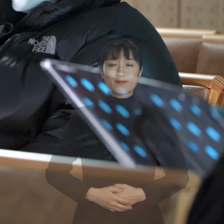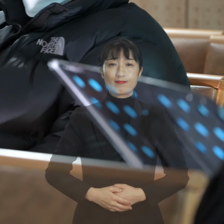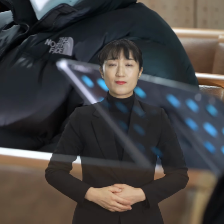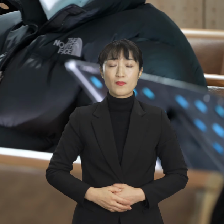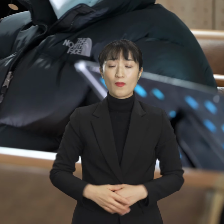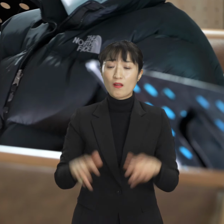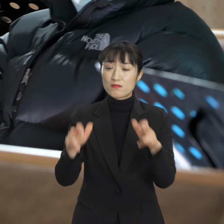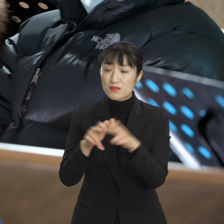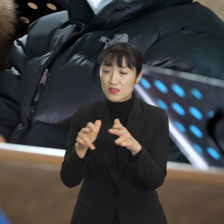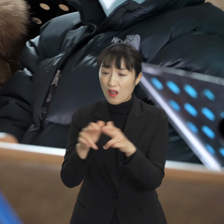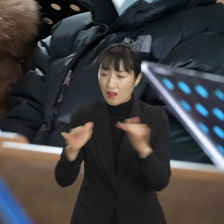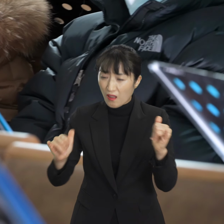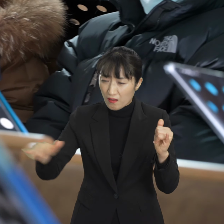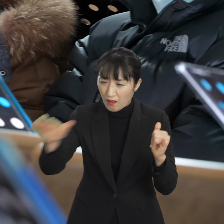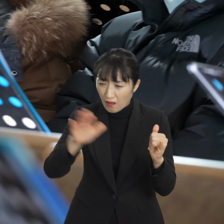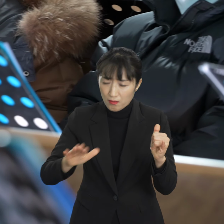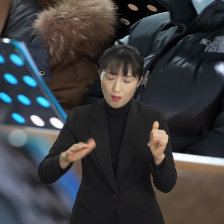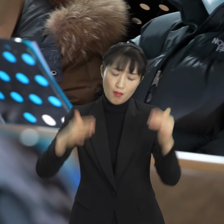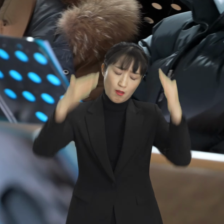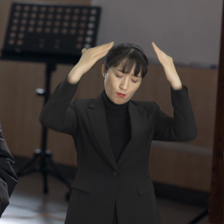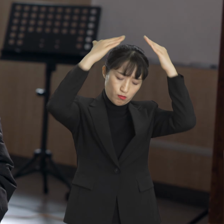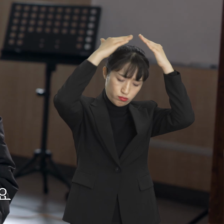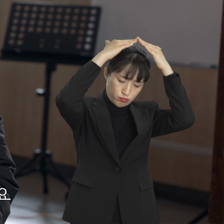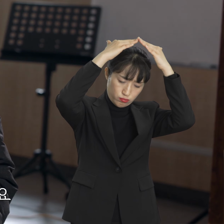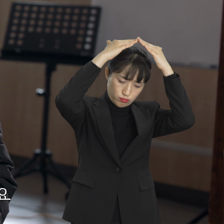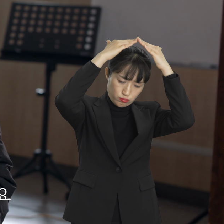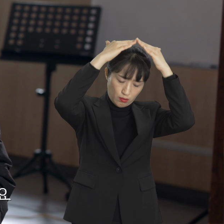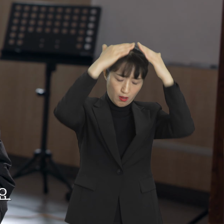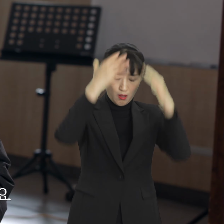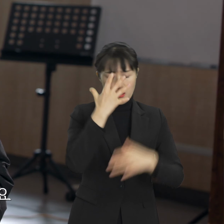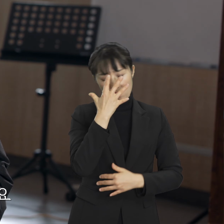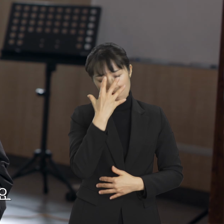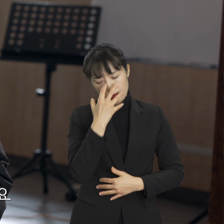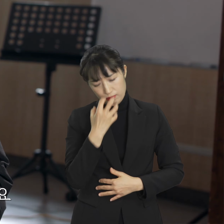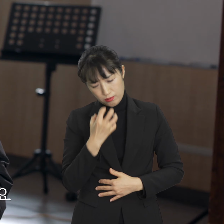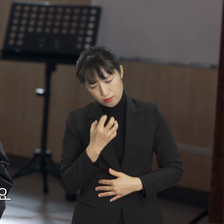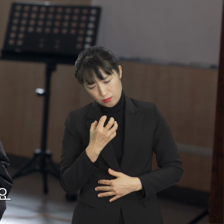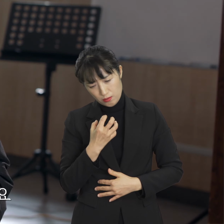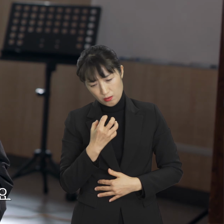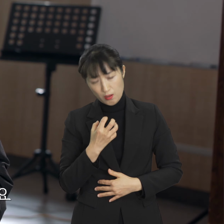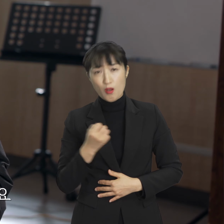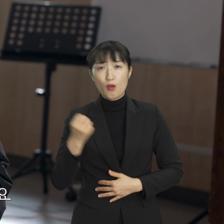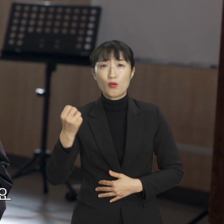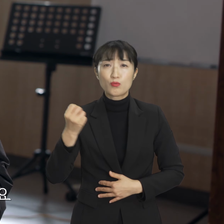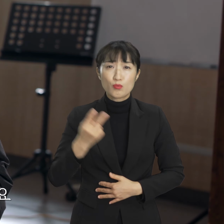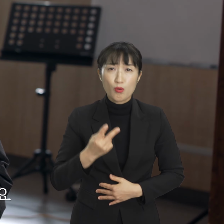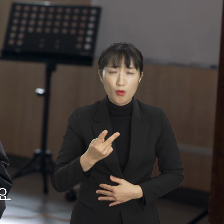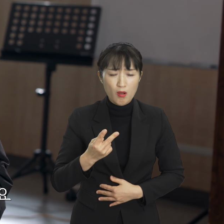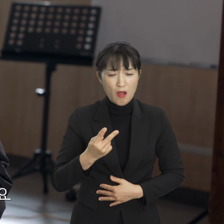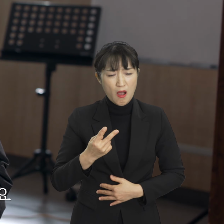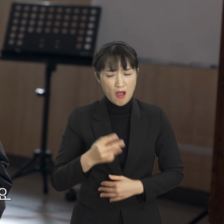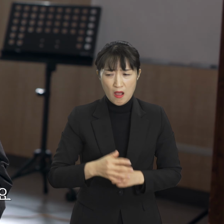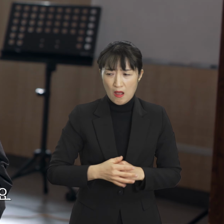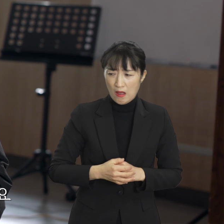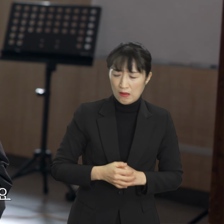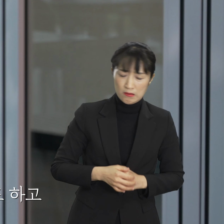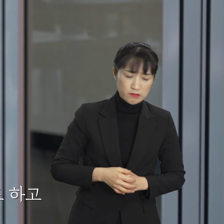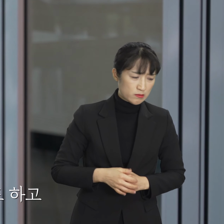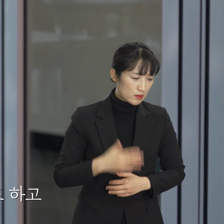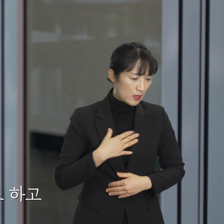장애인들 집안에 있고 하면은 우울감이라든가 열등의 신고 차로 잡히게 되어